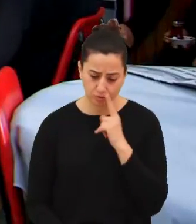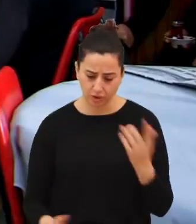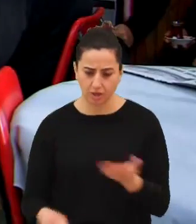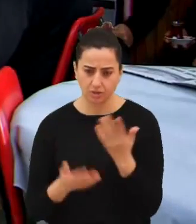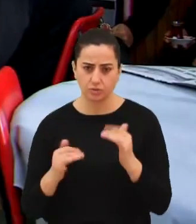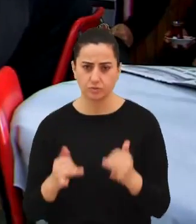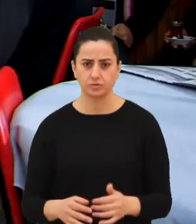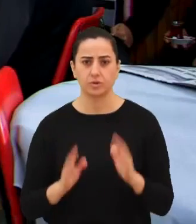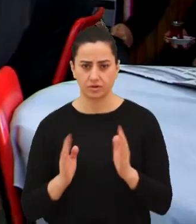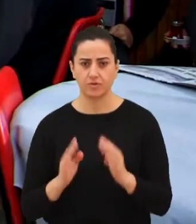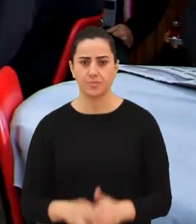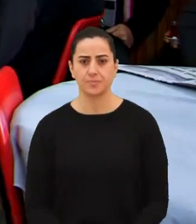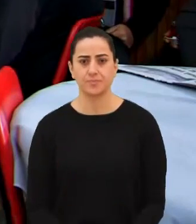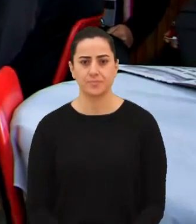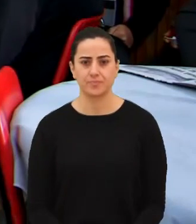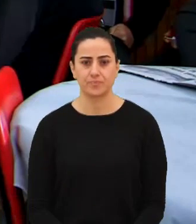Hadi.